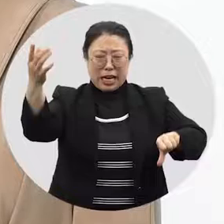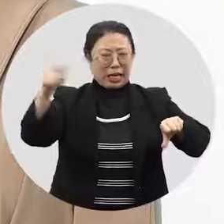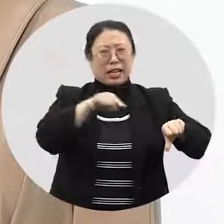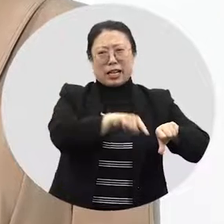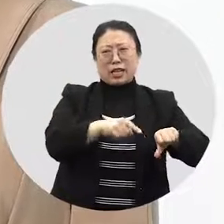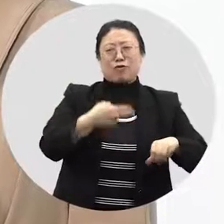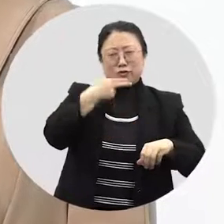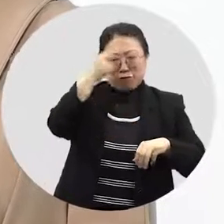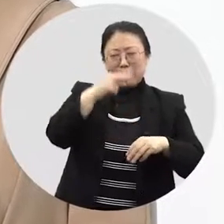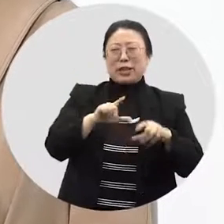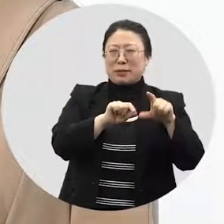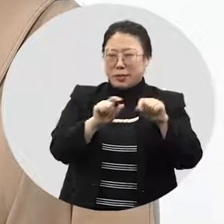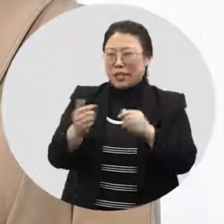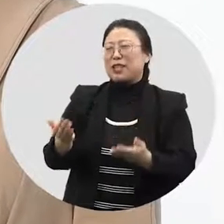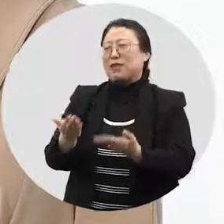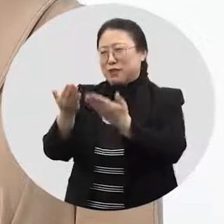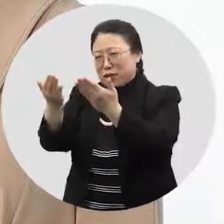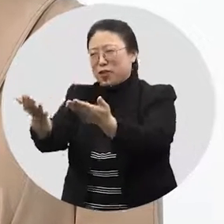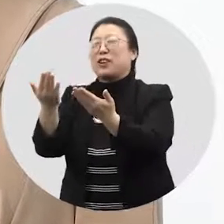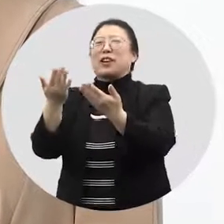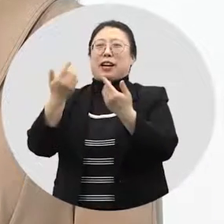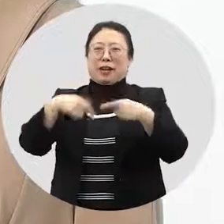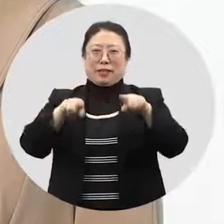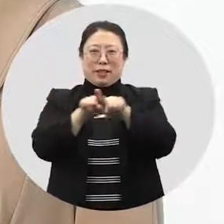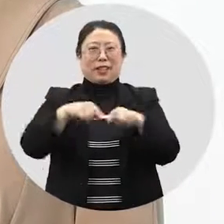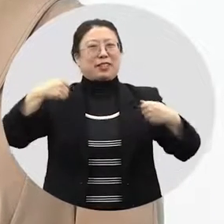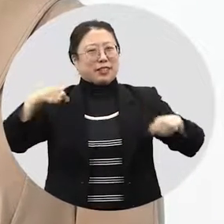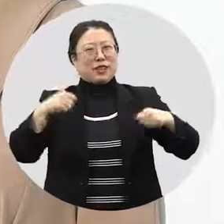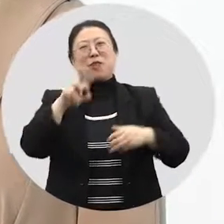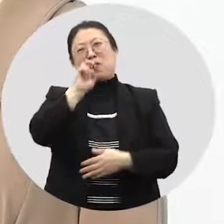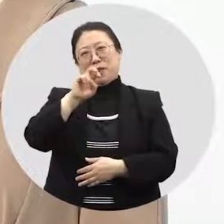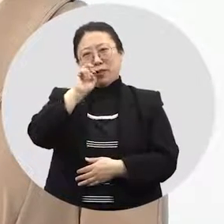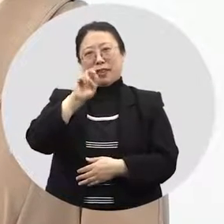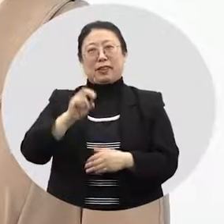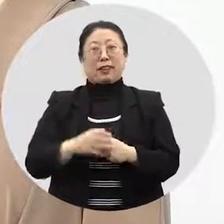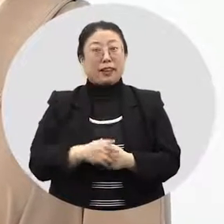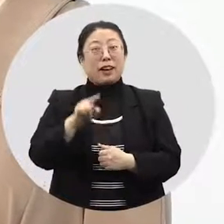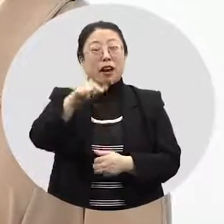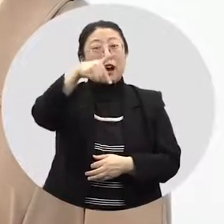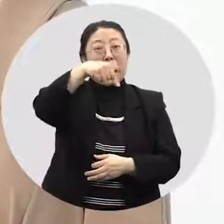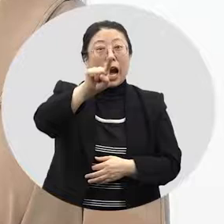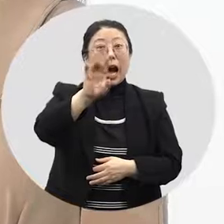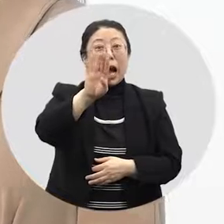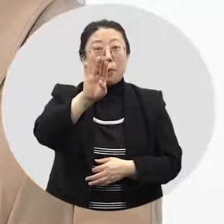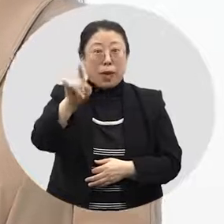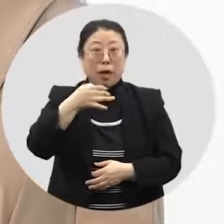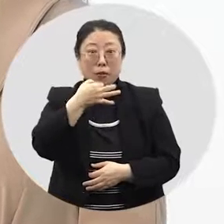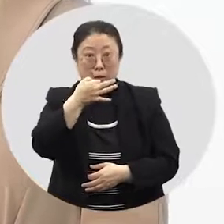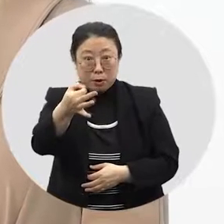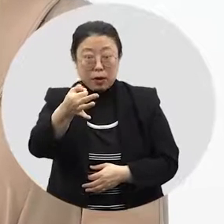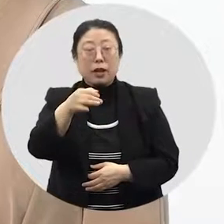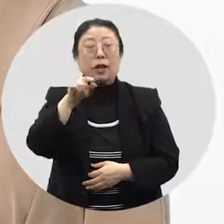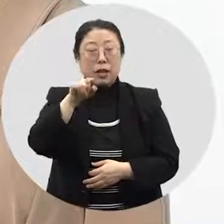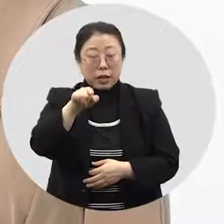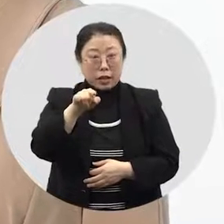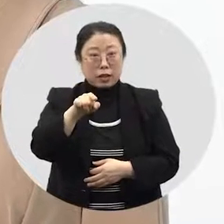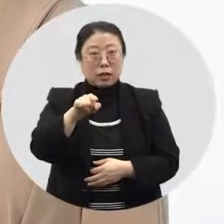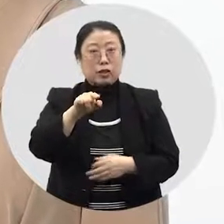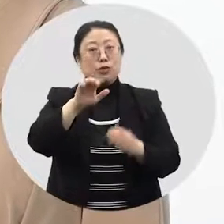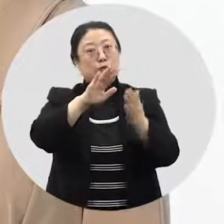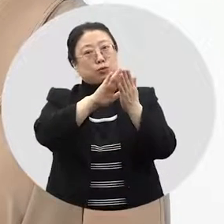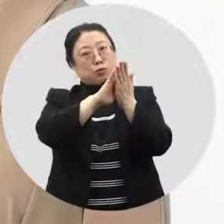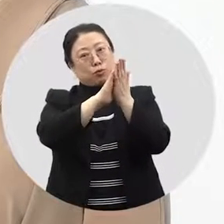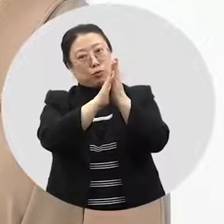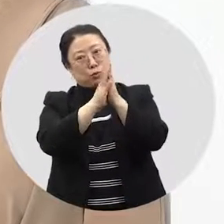뒤 진편은이긴 편에게 술과 음식을 대접하고 함께 춤을 추며 노래를 불렀다고 해요이를